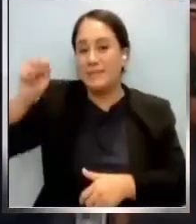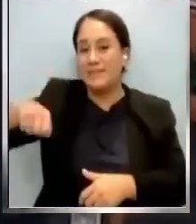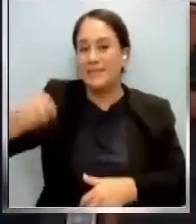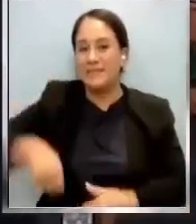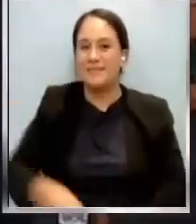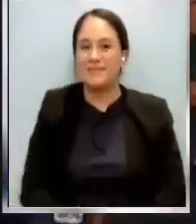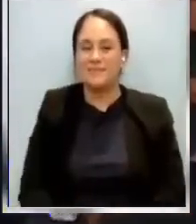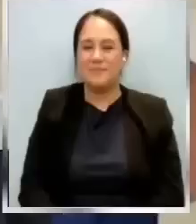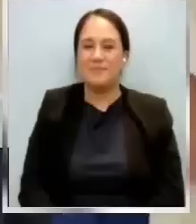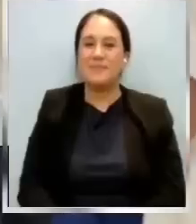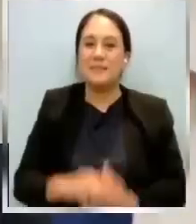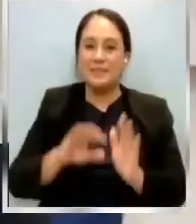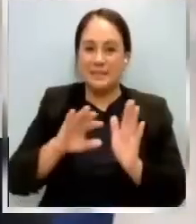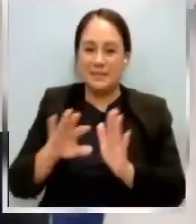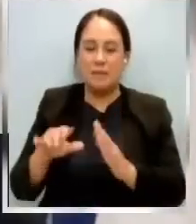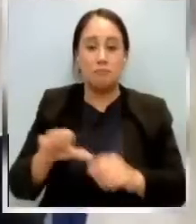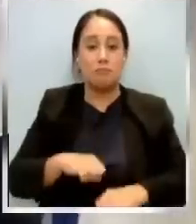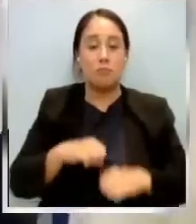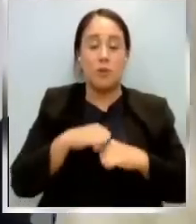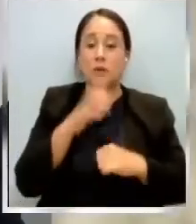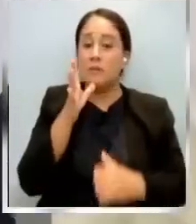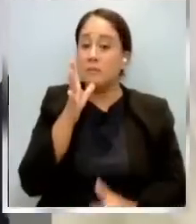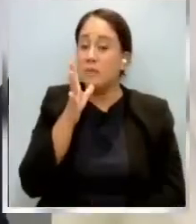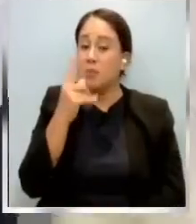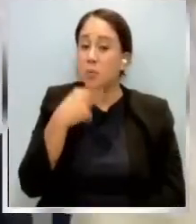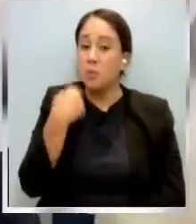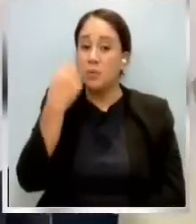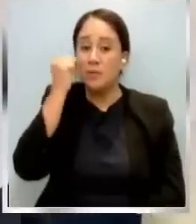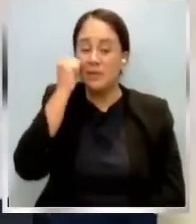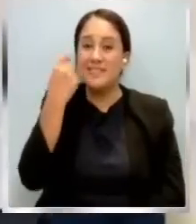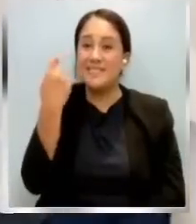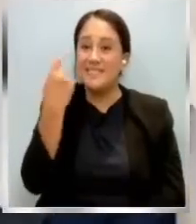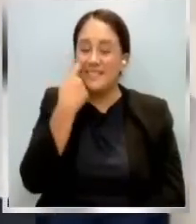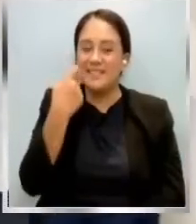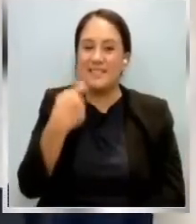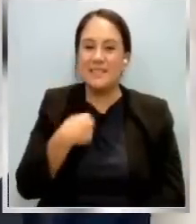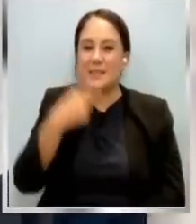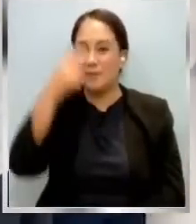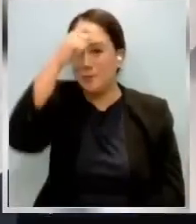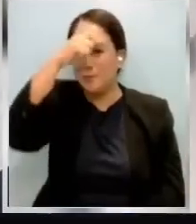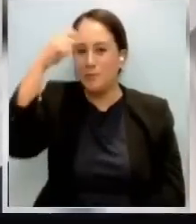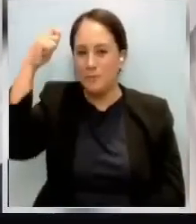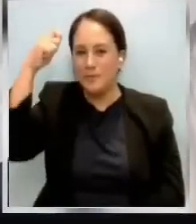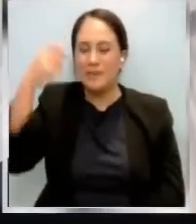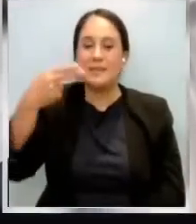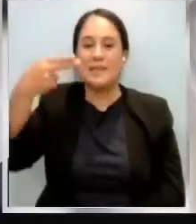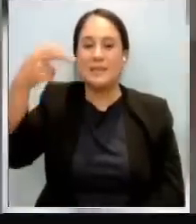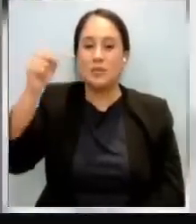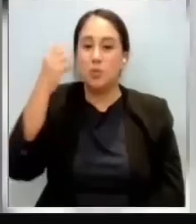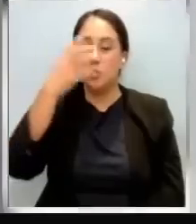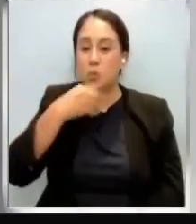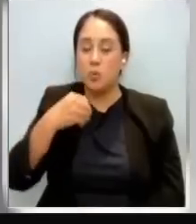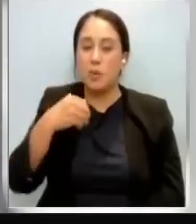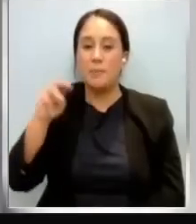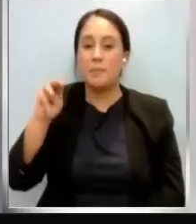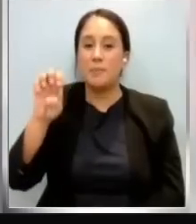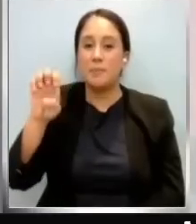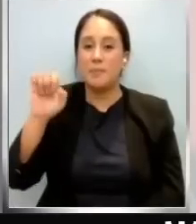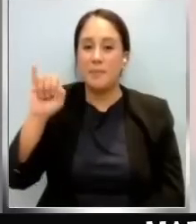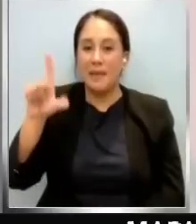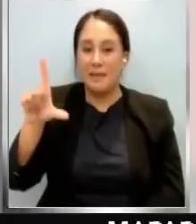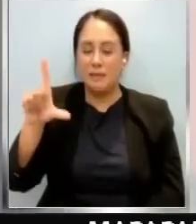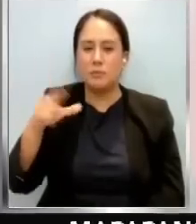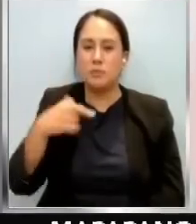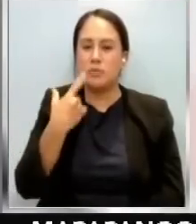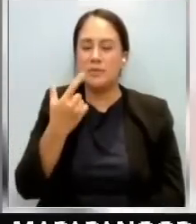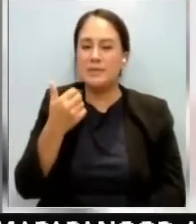Samantala, proud mommy naman si Sharon ng kamakailan ay gumraduate na sa high school ang anak niyang si Miel. Hindi raw naiwasan ni